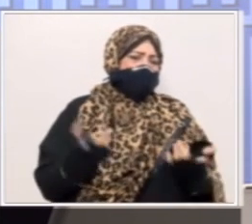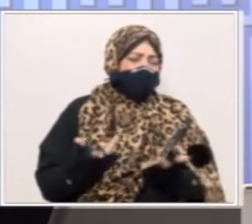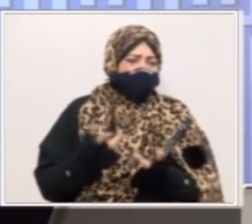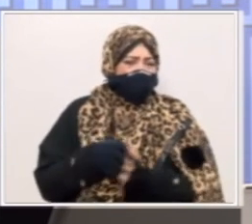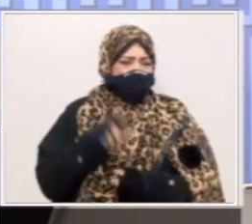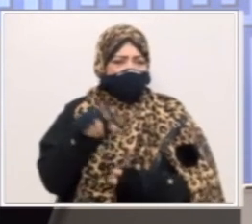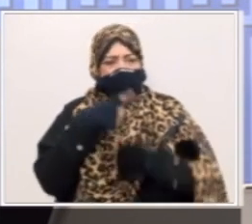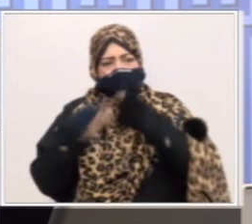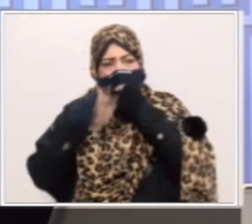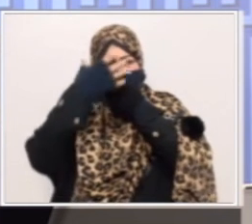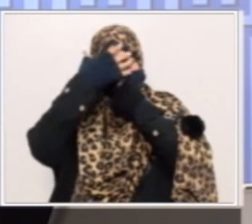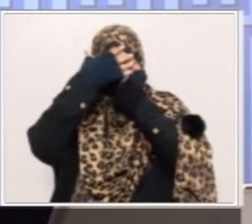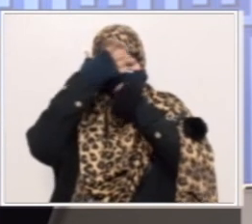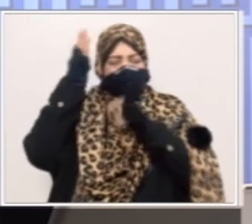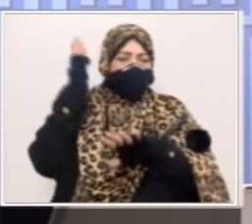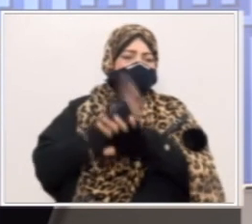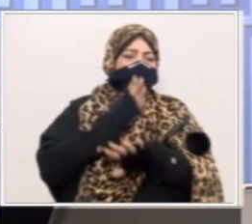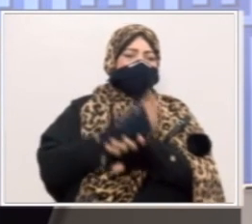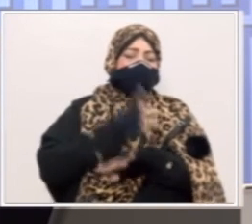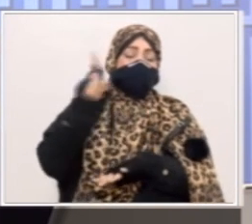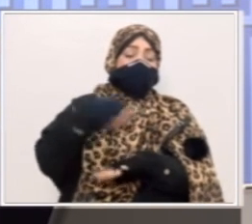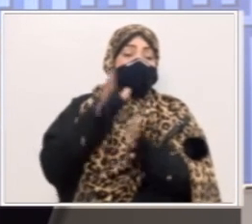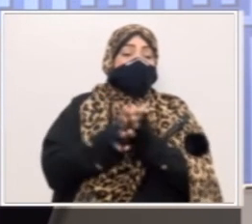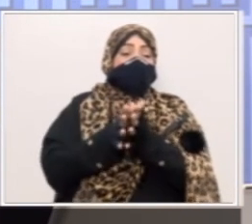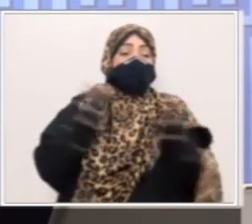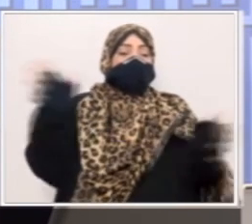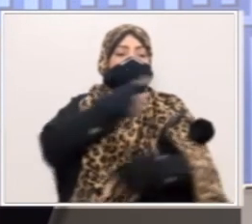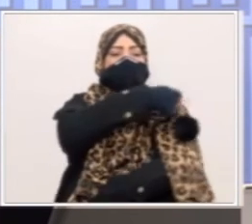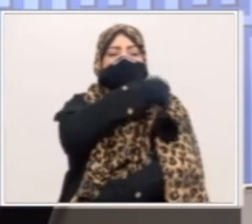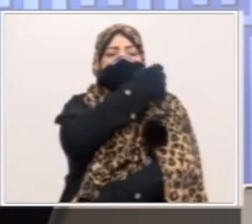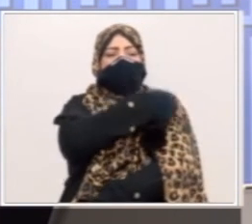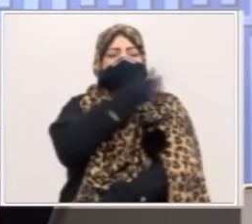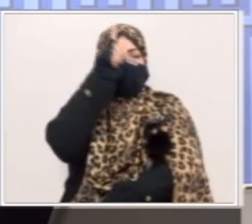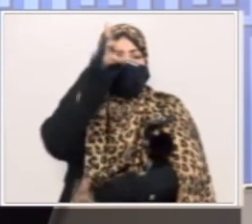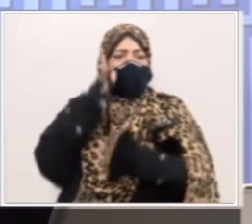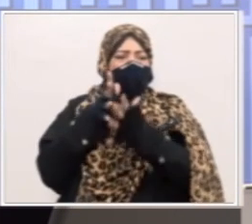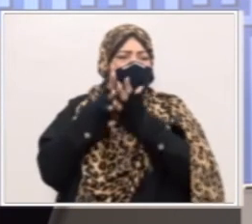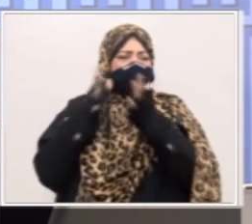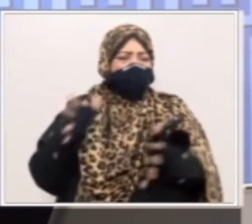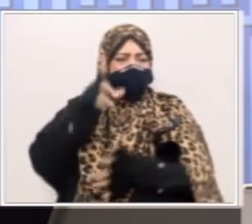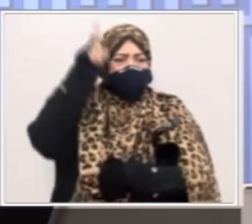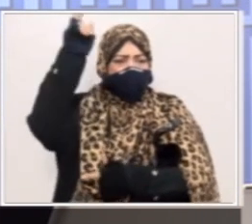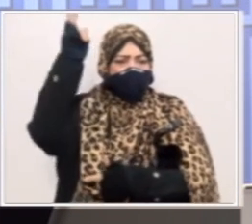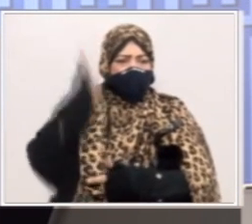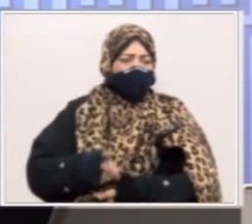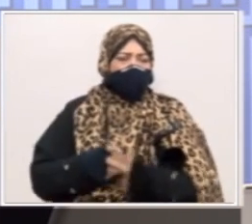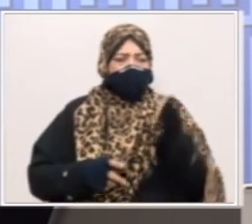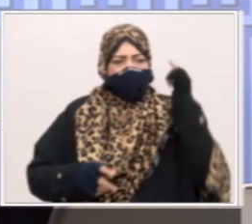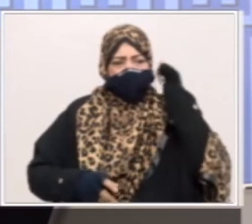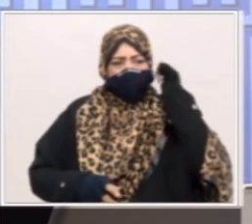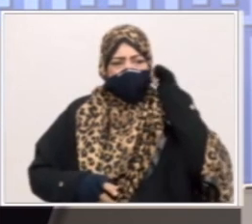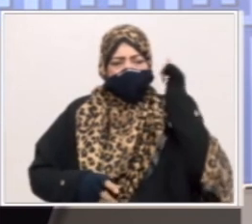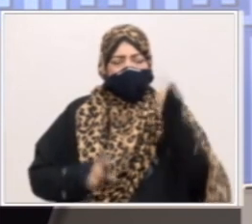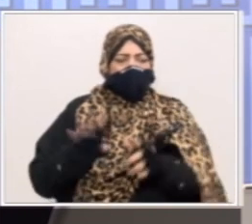الذنوب. وعلى الذي يستمع أن يصون سمعه عن سماع الحرام، لأن سماع الغيبة سماع